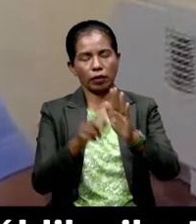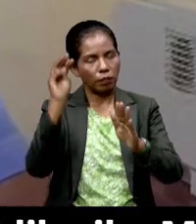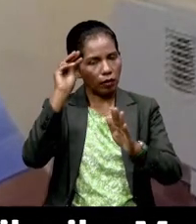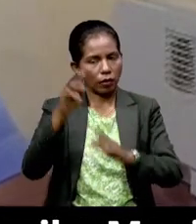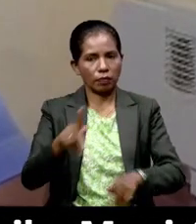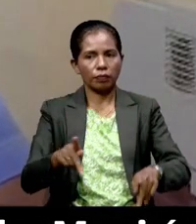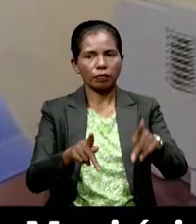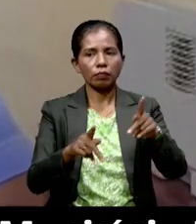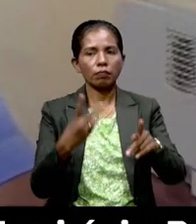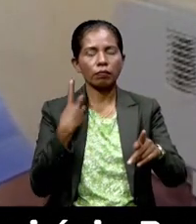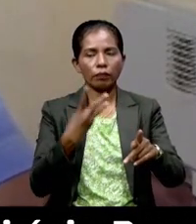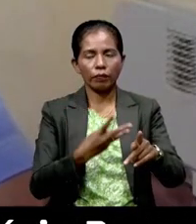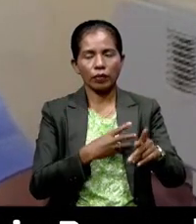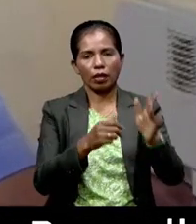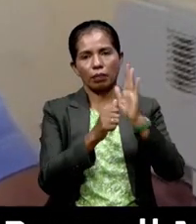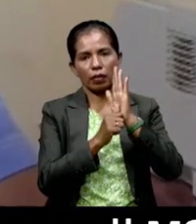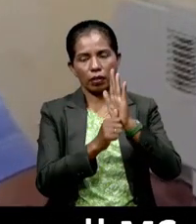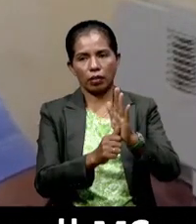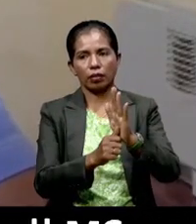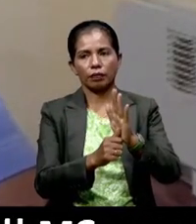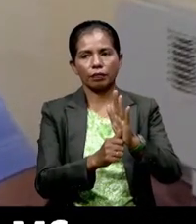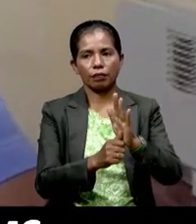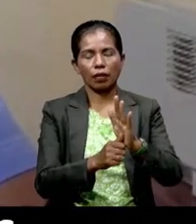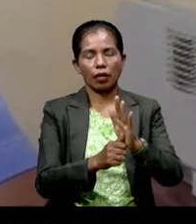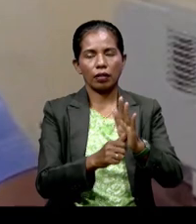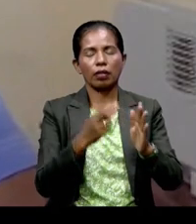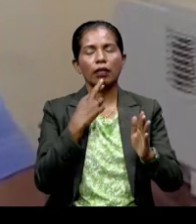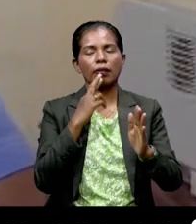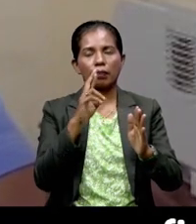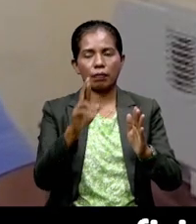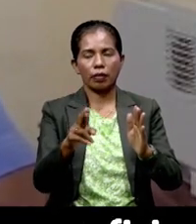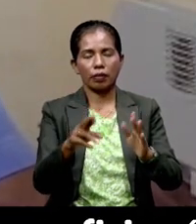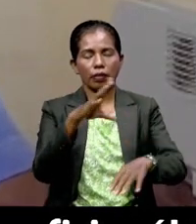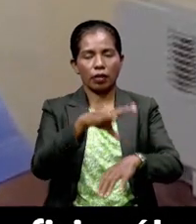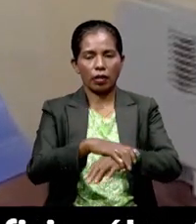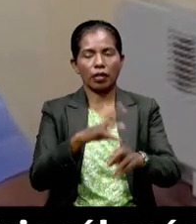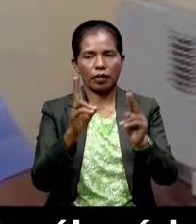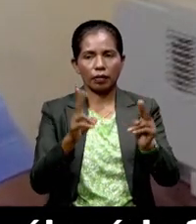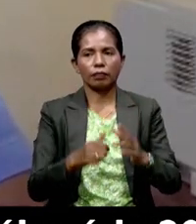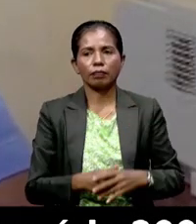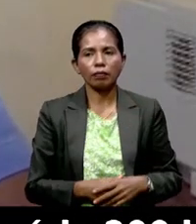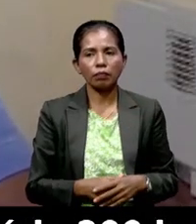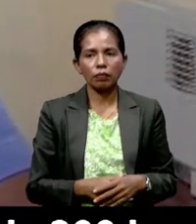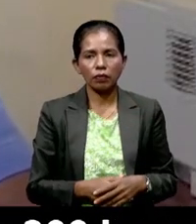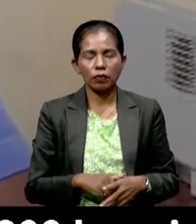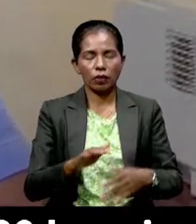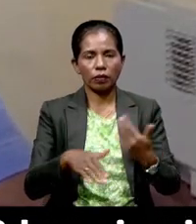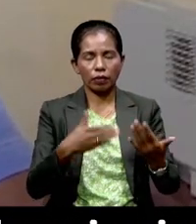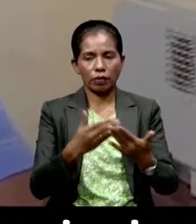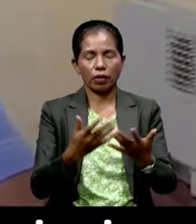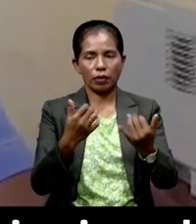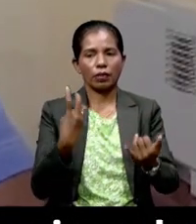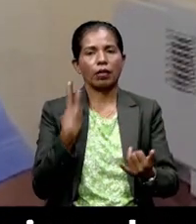publik. Ita men apresenta mos, ita rekomenda kera ho mandar detensaun. Mai be buat tototu agora